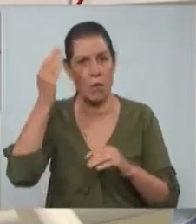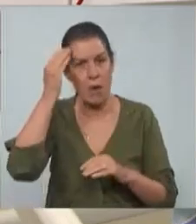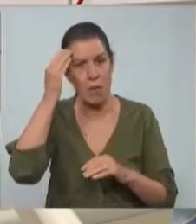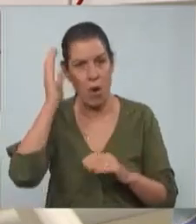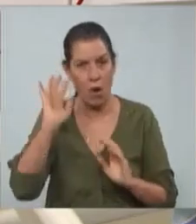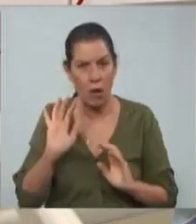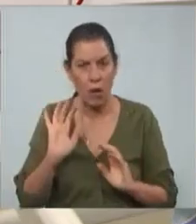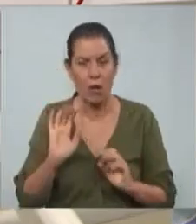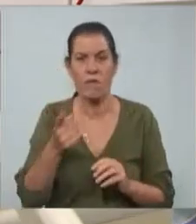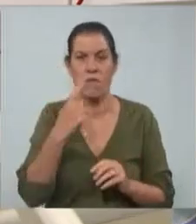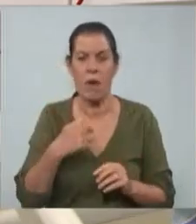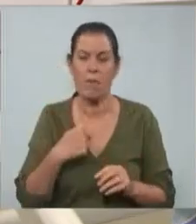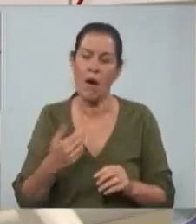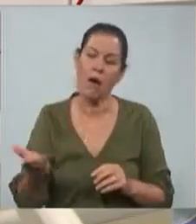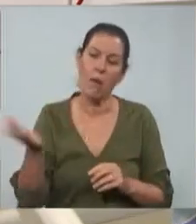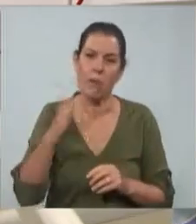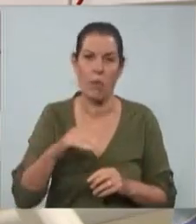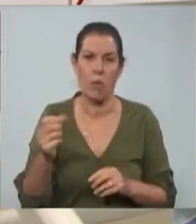עוד שבוע, תבדקו.